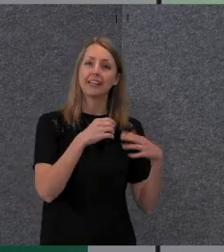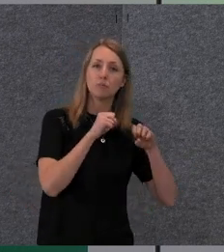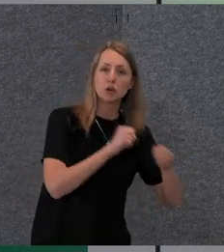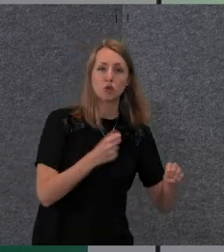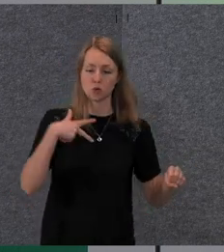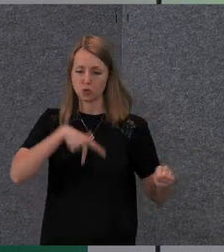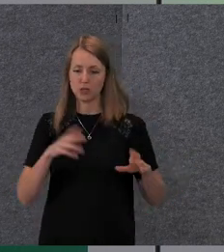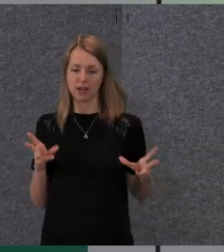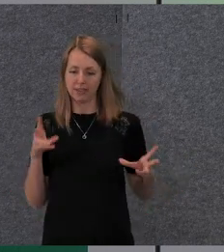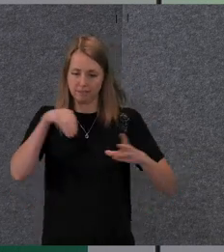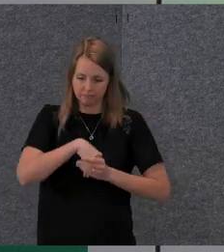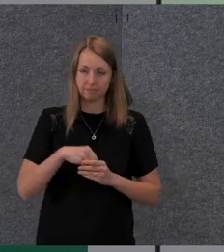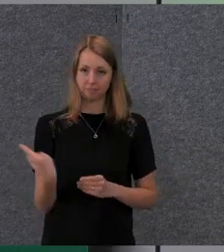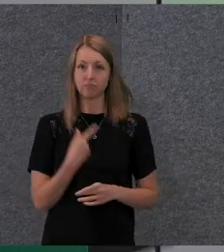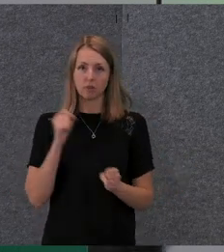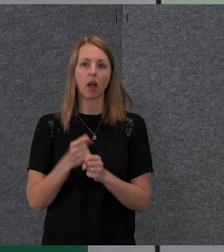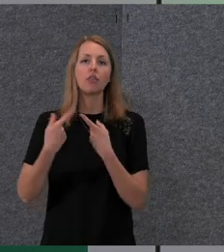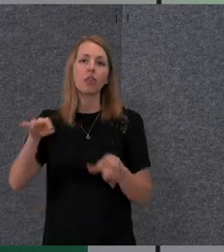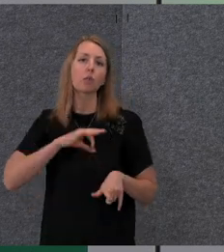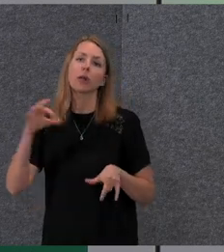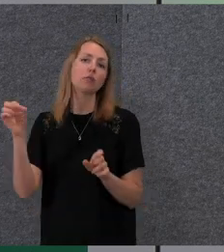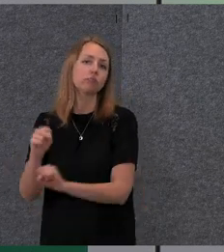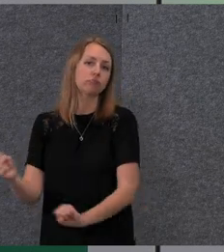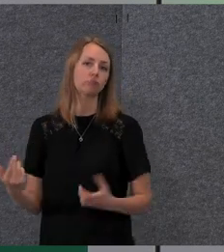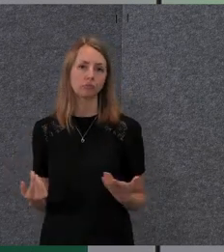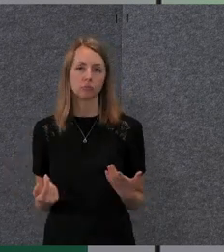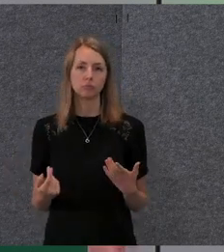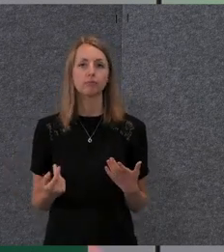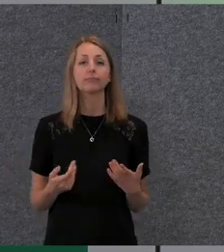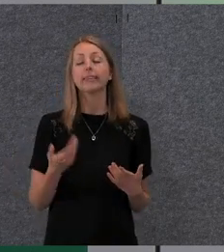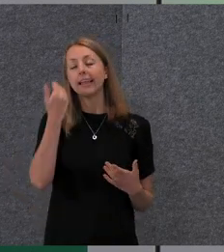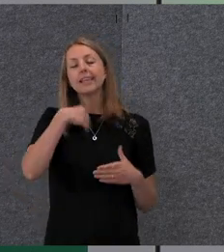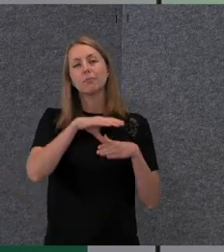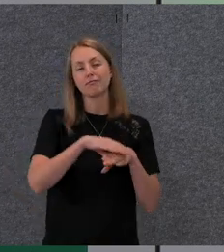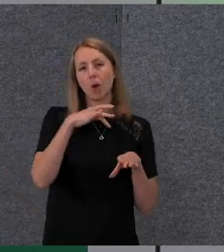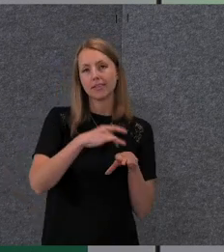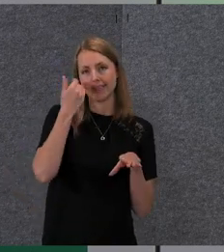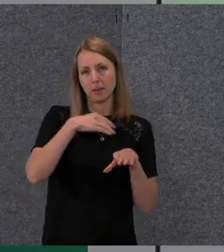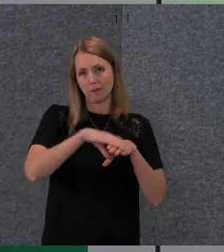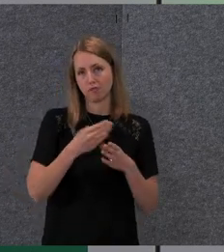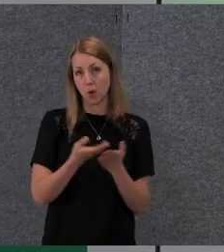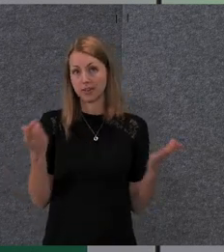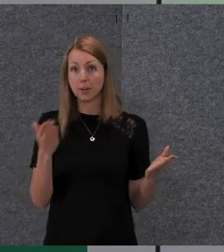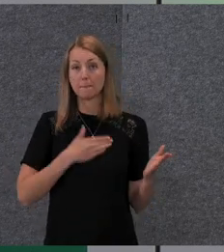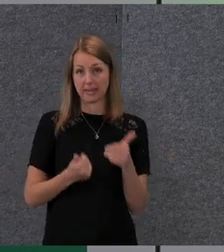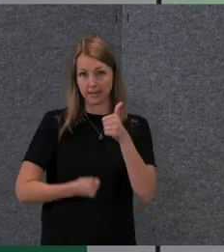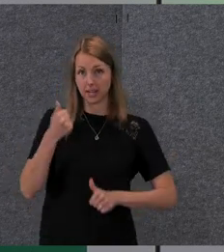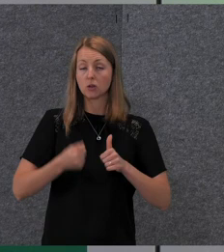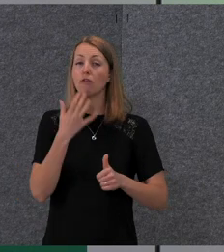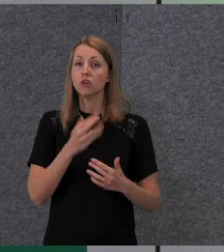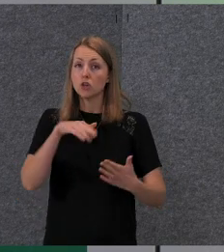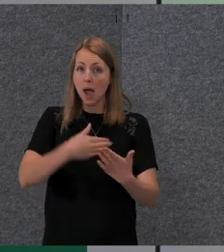gut zusammendenken wie wir. Liebe Freundinnen und Freunde, ich möchte mit meiner Kandidatur das Angebot machen, mit viel